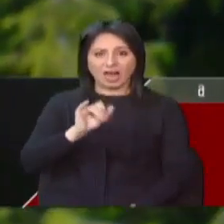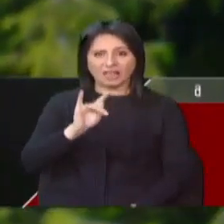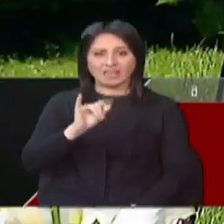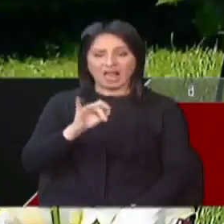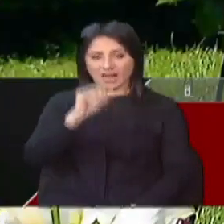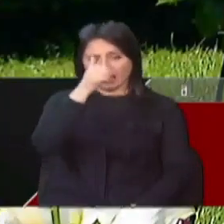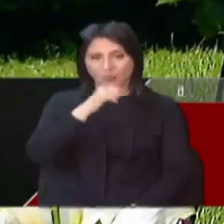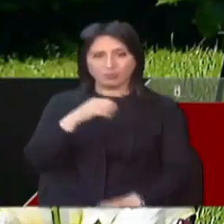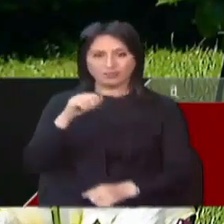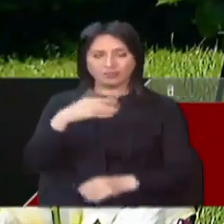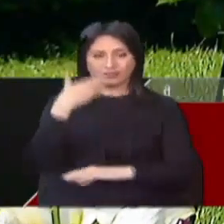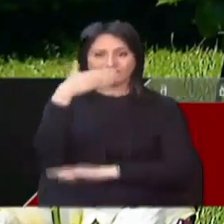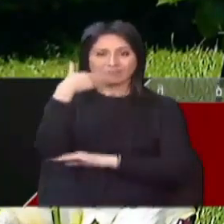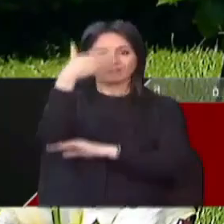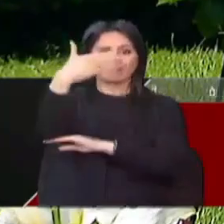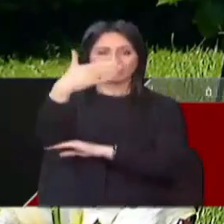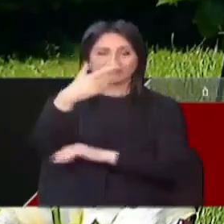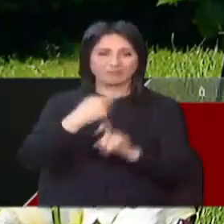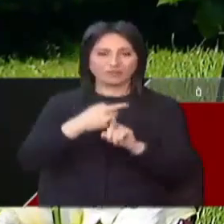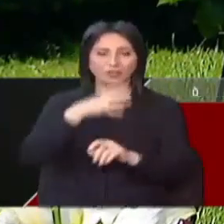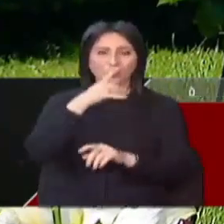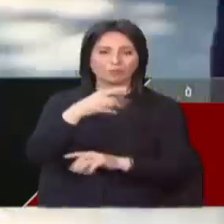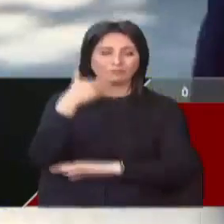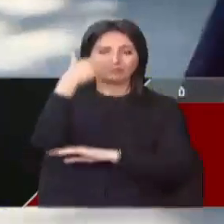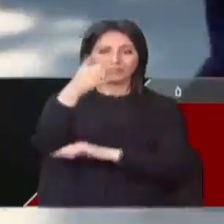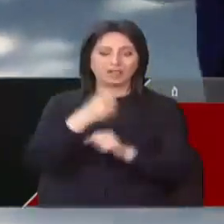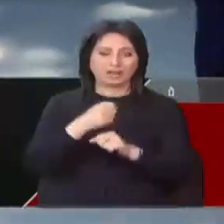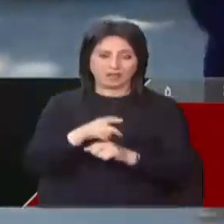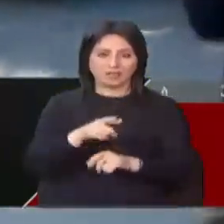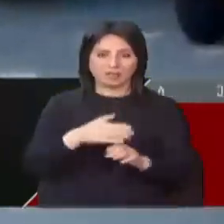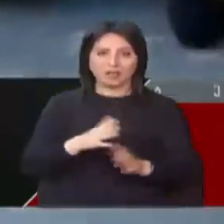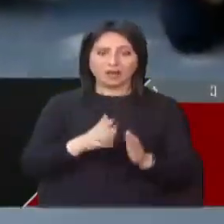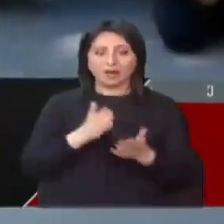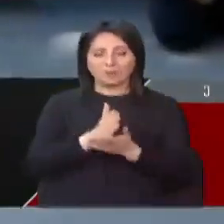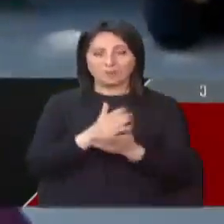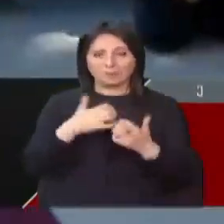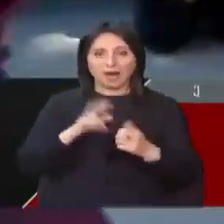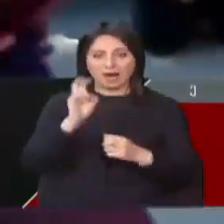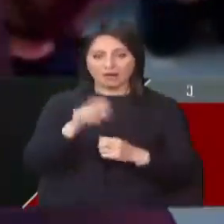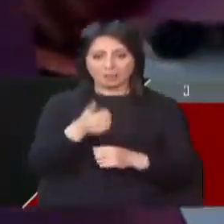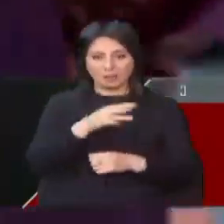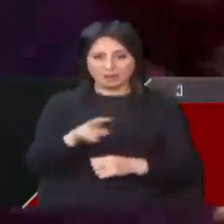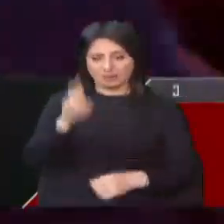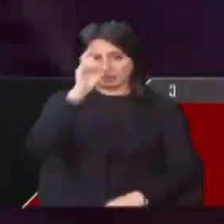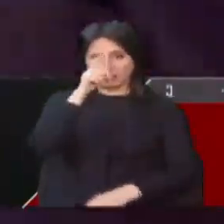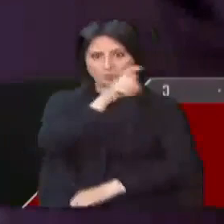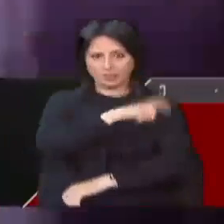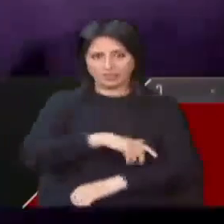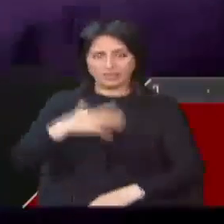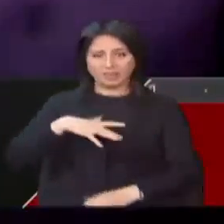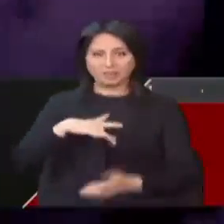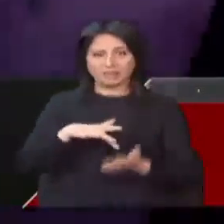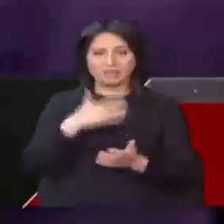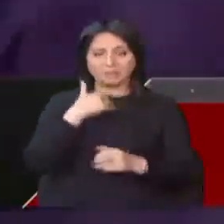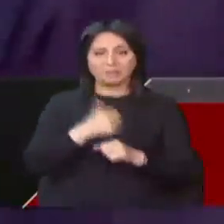ქანთარიას ბიუსტი, რომელმაც რაიხსტაგზე გამარჯვების დროშა აღმართა. ვეტერანთა პარკში დღეს პრემიერ-მინისტრი, მთავრობის წევრები და